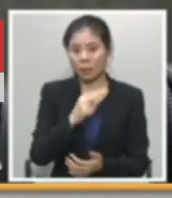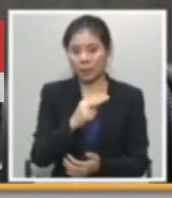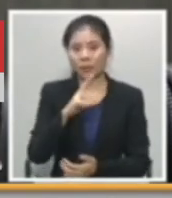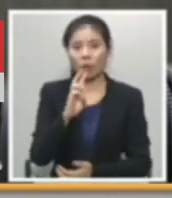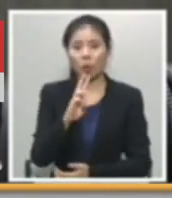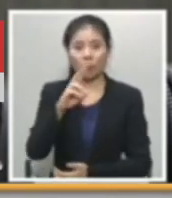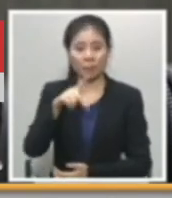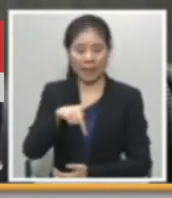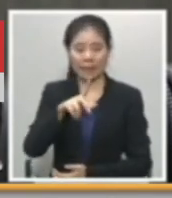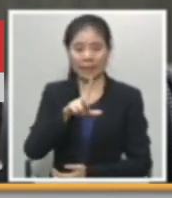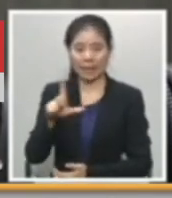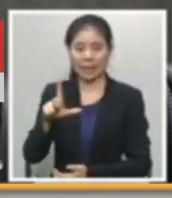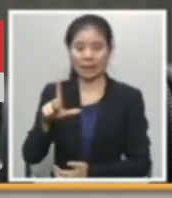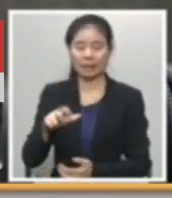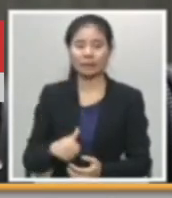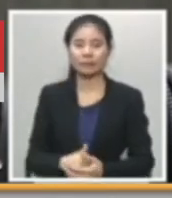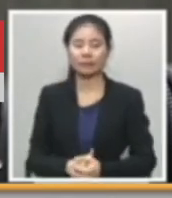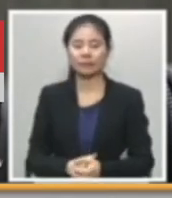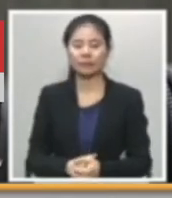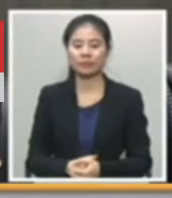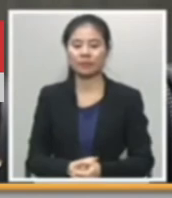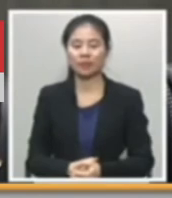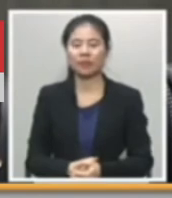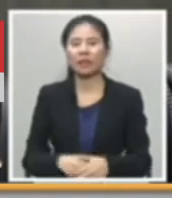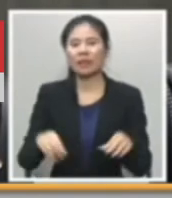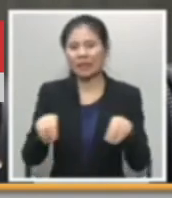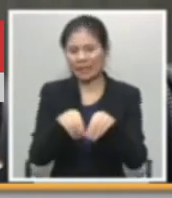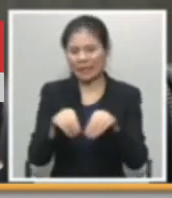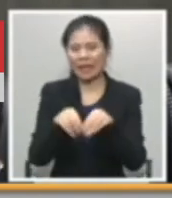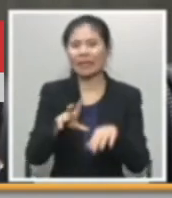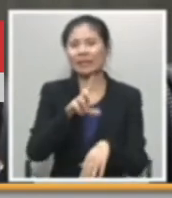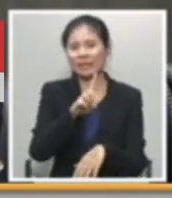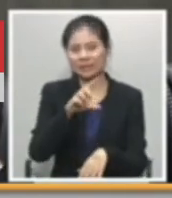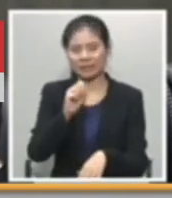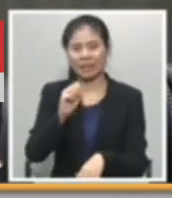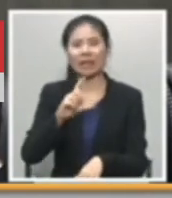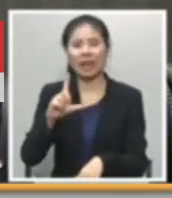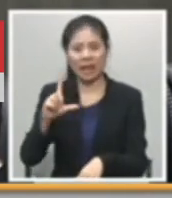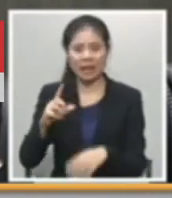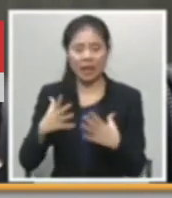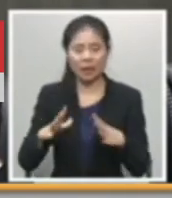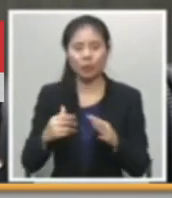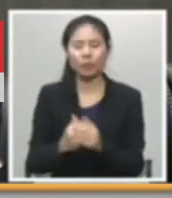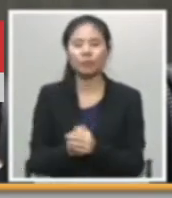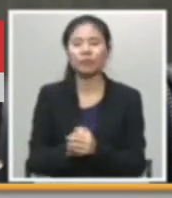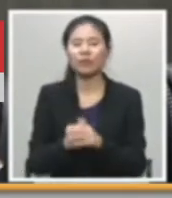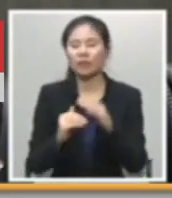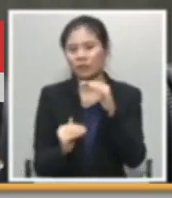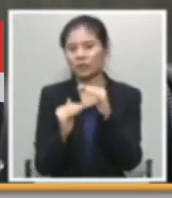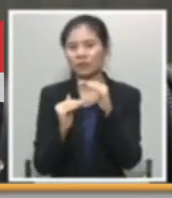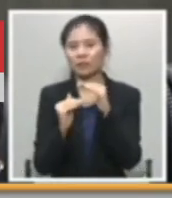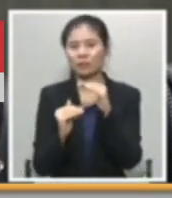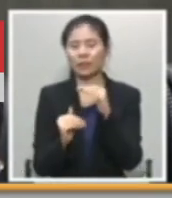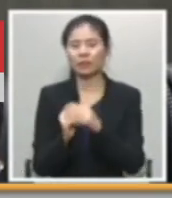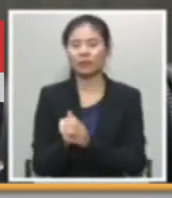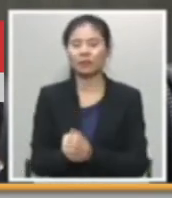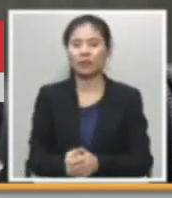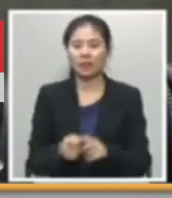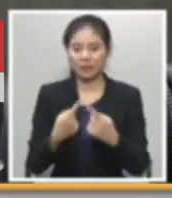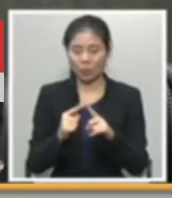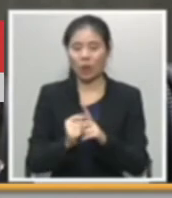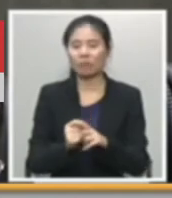96,000 ล้านบาทเฉียดแสนล้านเข้าไปแล้วถ้ายังใช้ได้อีก 50,000 ล้านบ